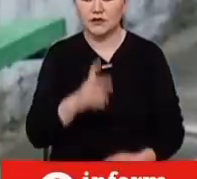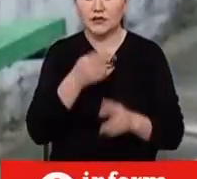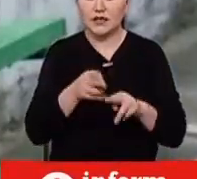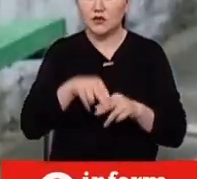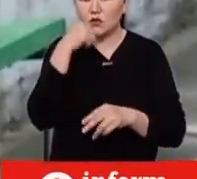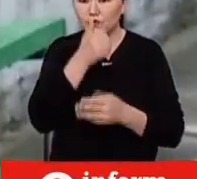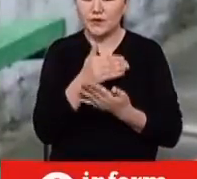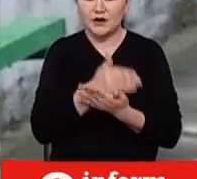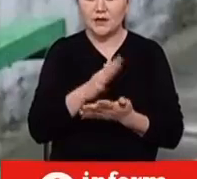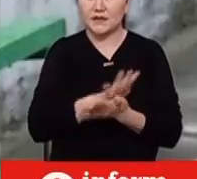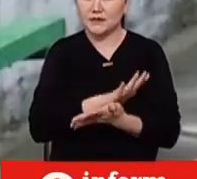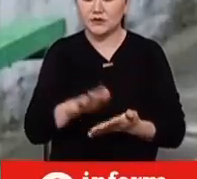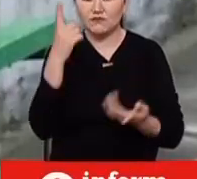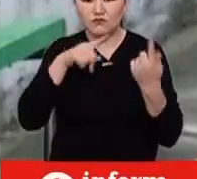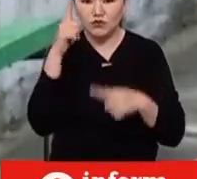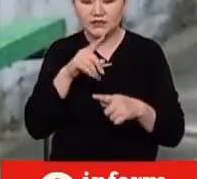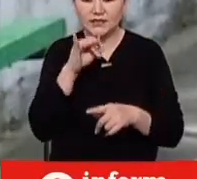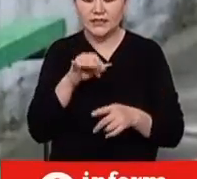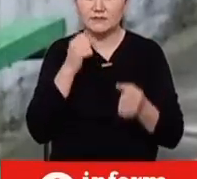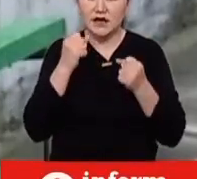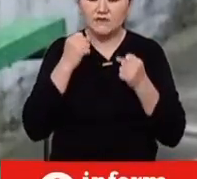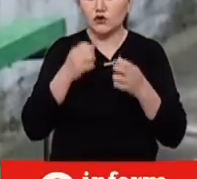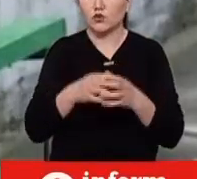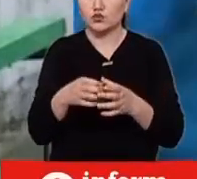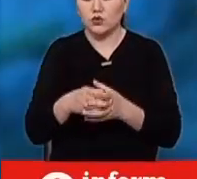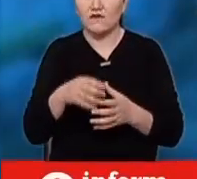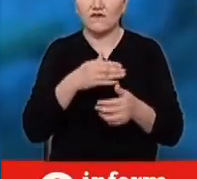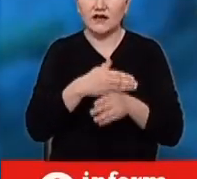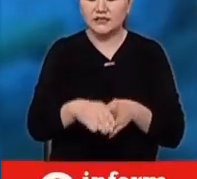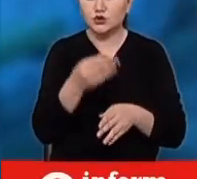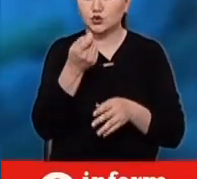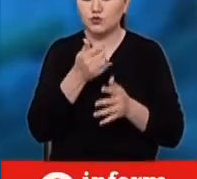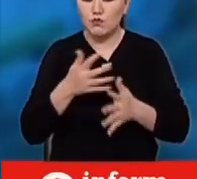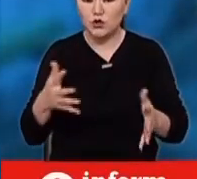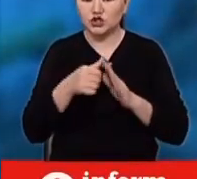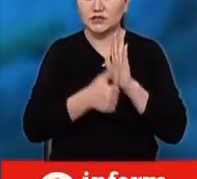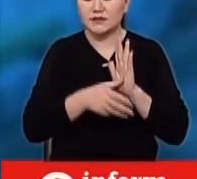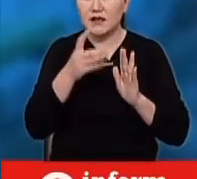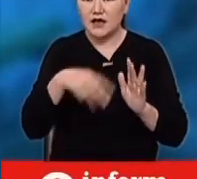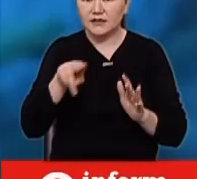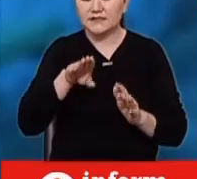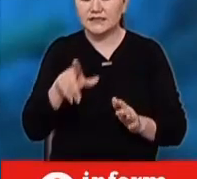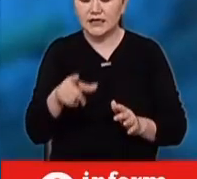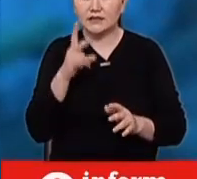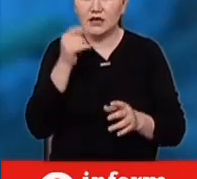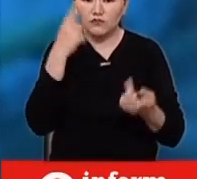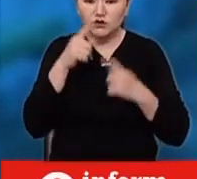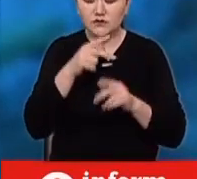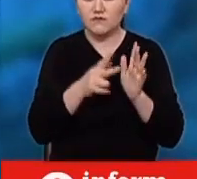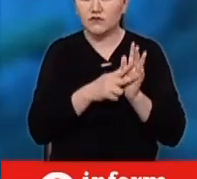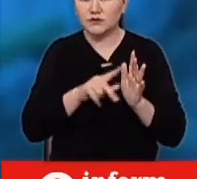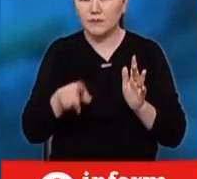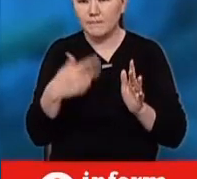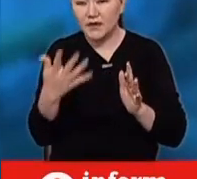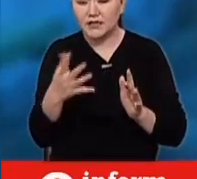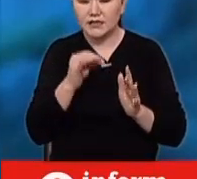год по программе бесплатных творческих и спортивных кружков выделили чуть более 16 миллиардов тенге. На творчество 8,5